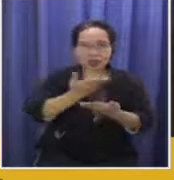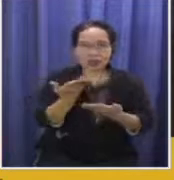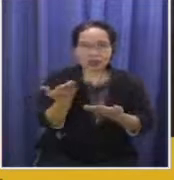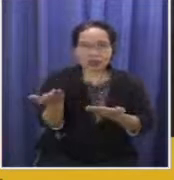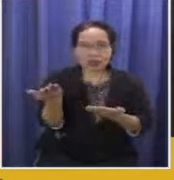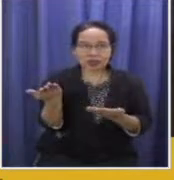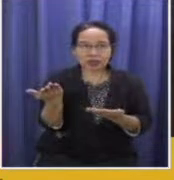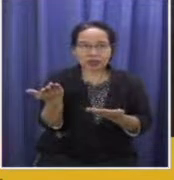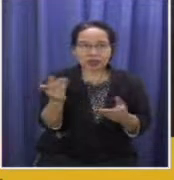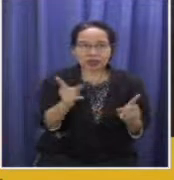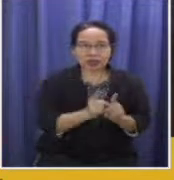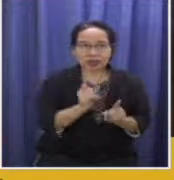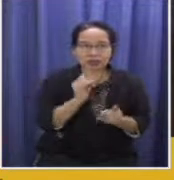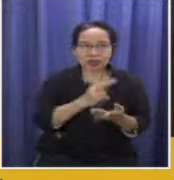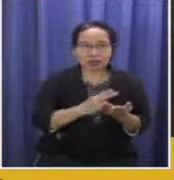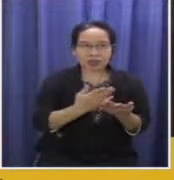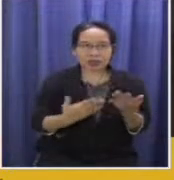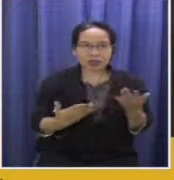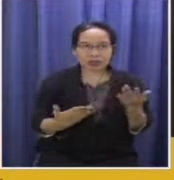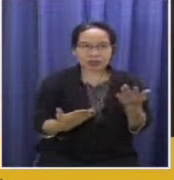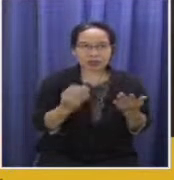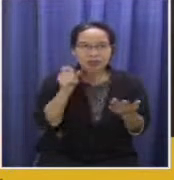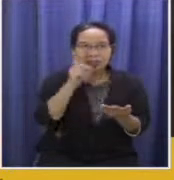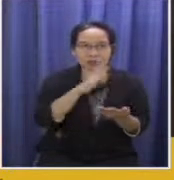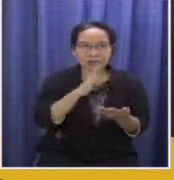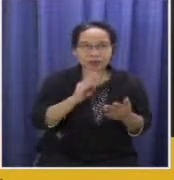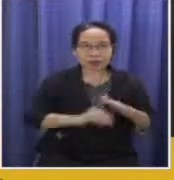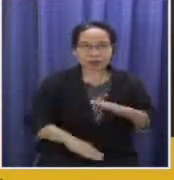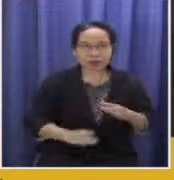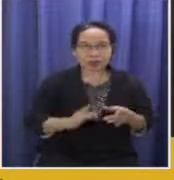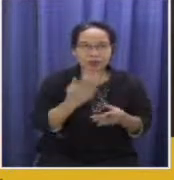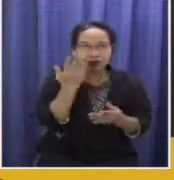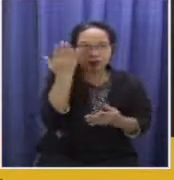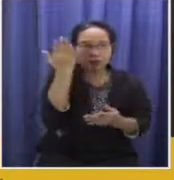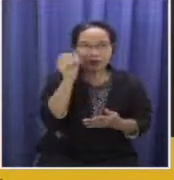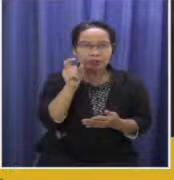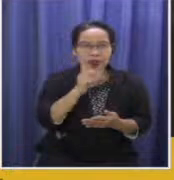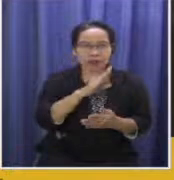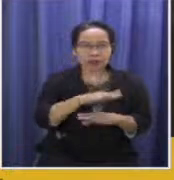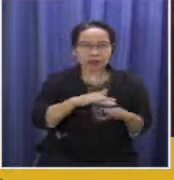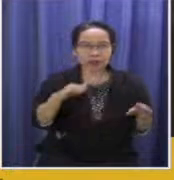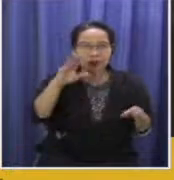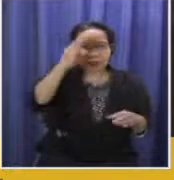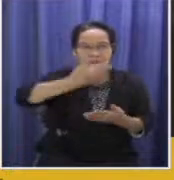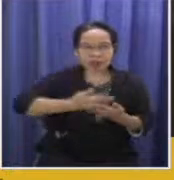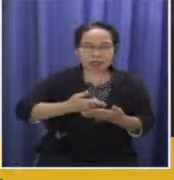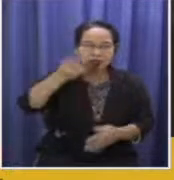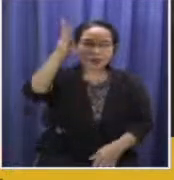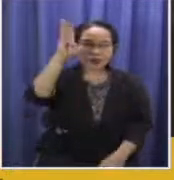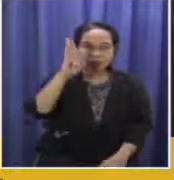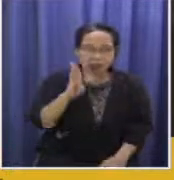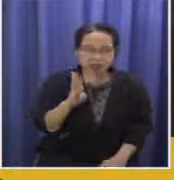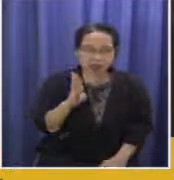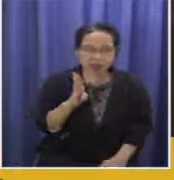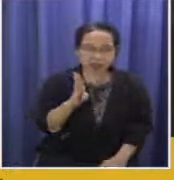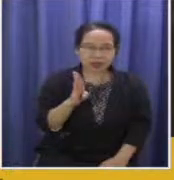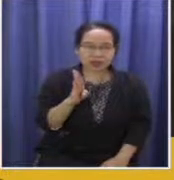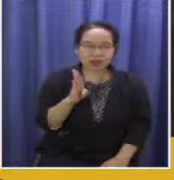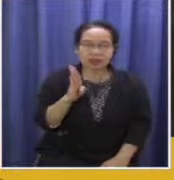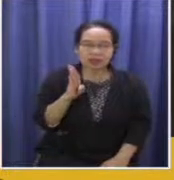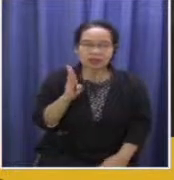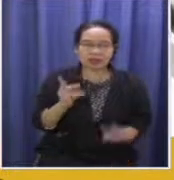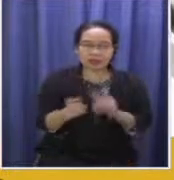जो जन्मनुहुनेछ उहाँ पवित्र अर्थात् परमेश्वरको पुत्र कहलाइनुहुनेछ। Was